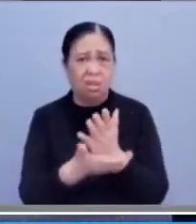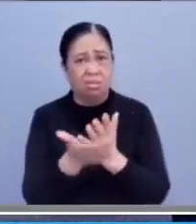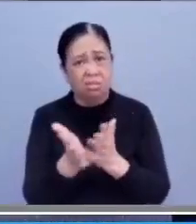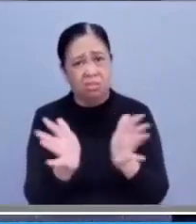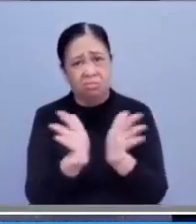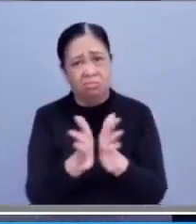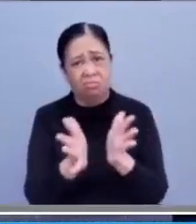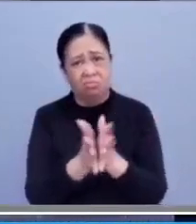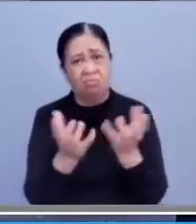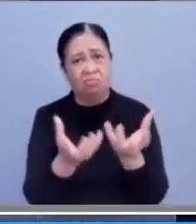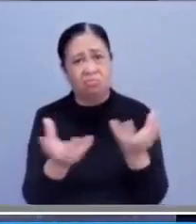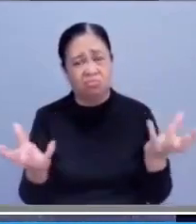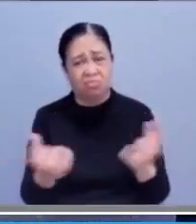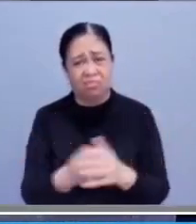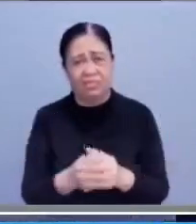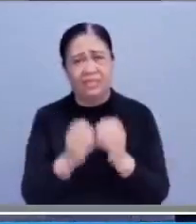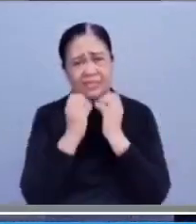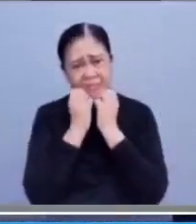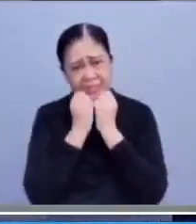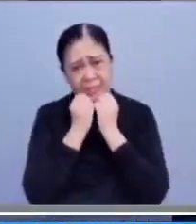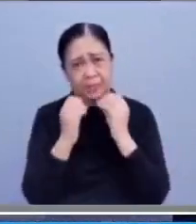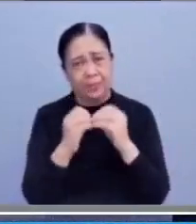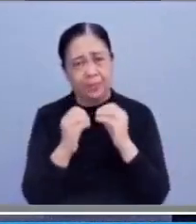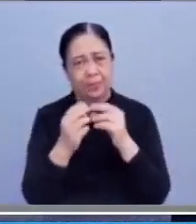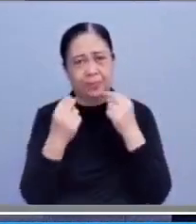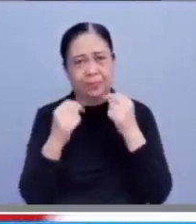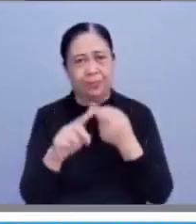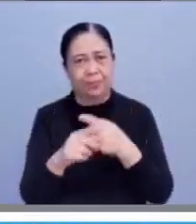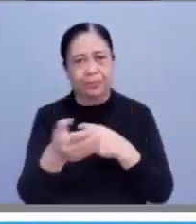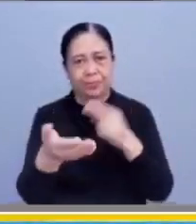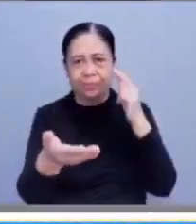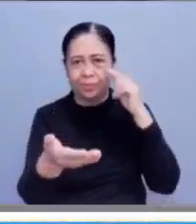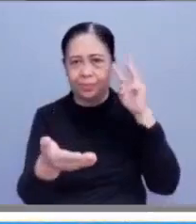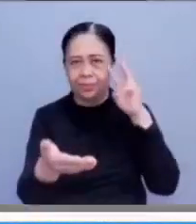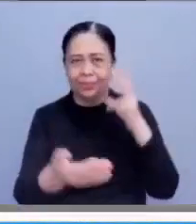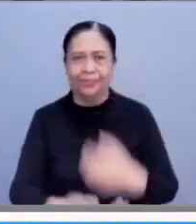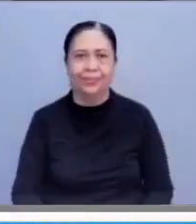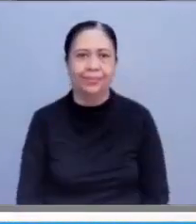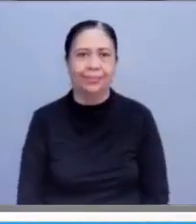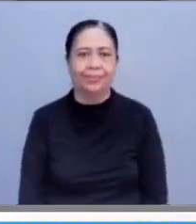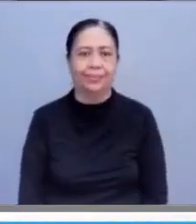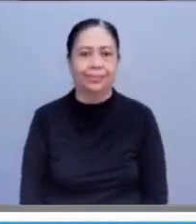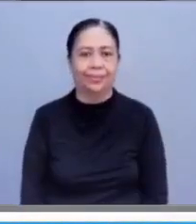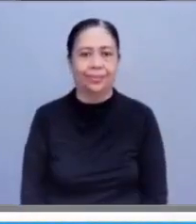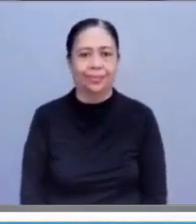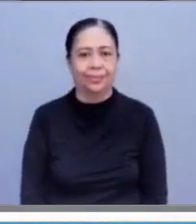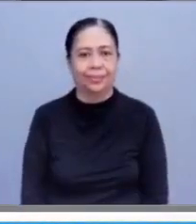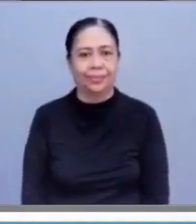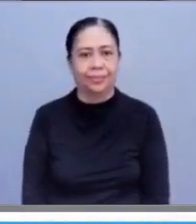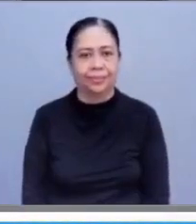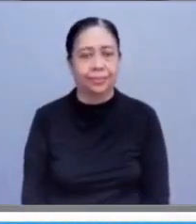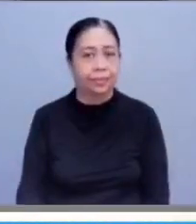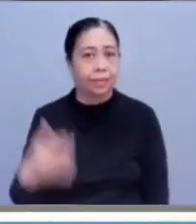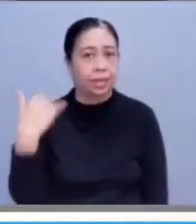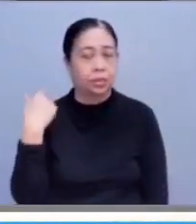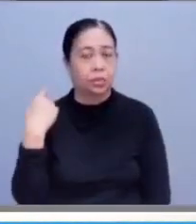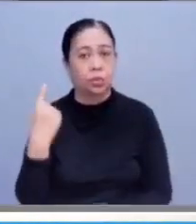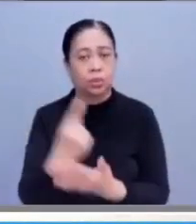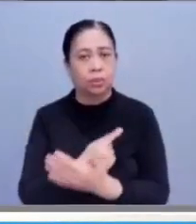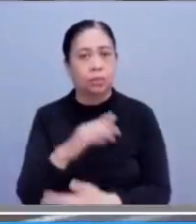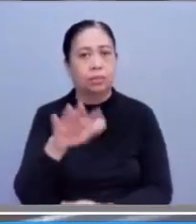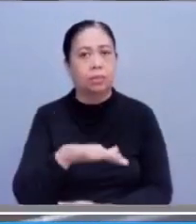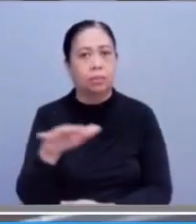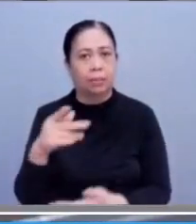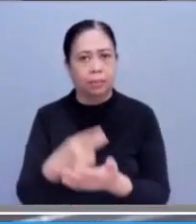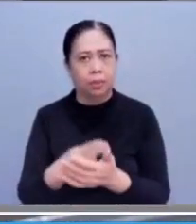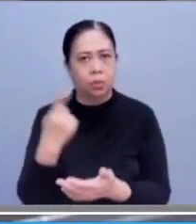budget budget pa more balitaang hatid ni Nico wahe noong isang linggo Php5 5 lang ang